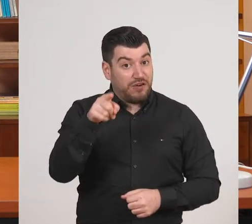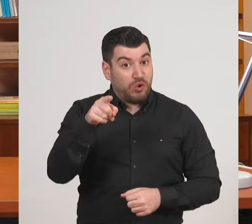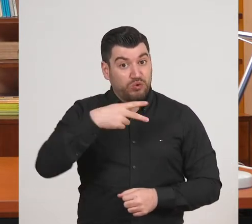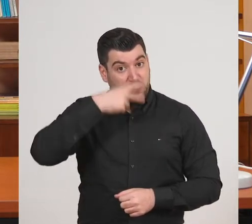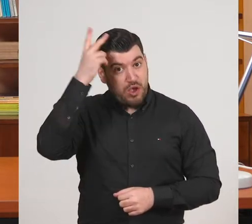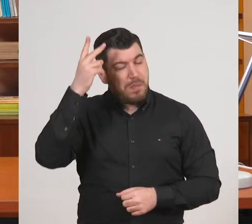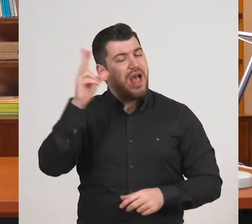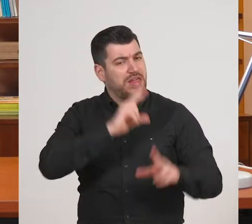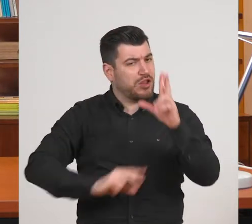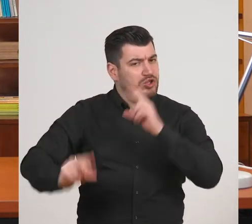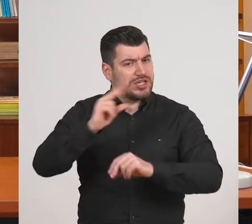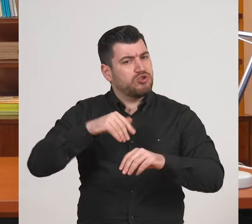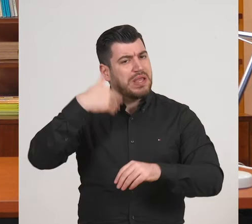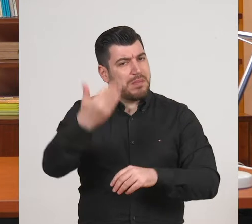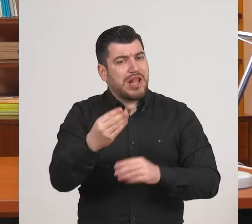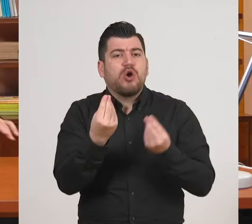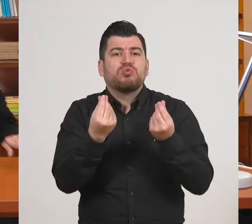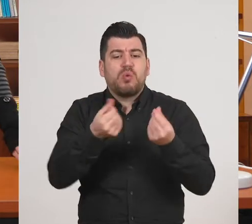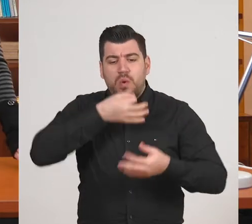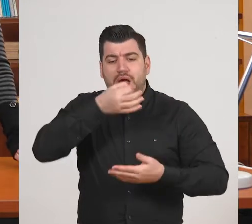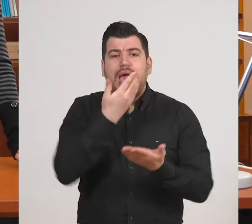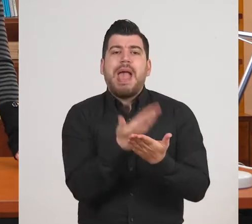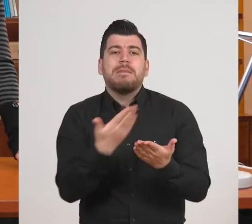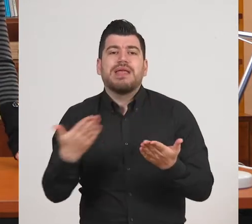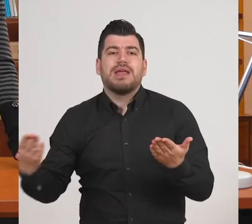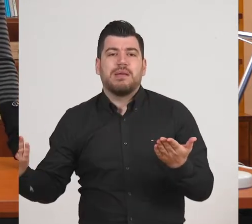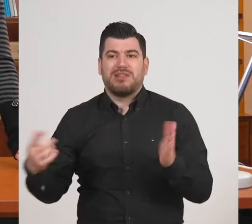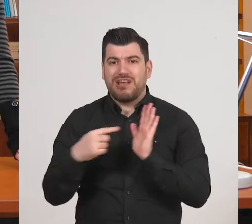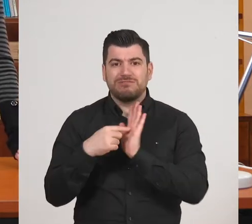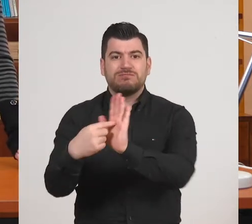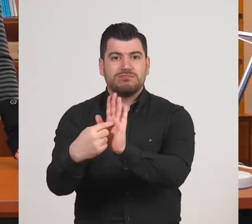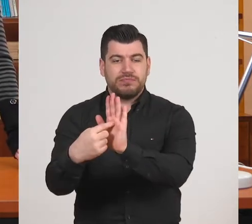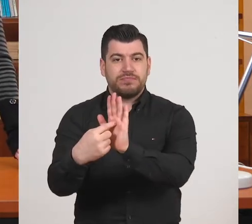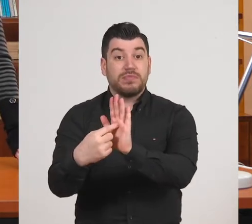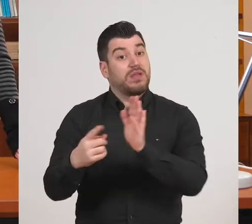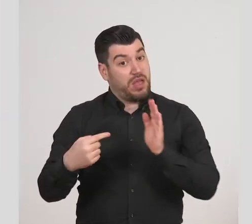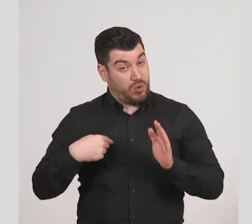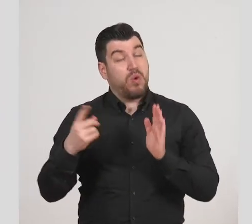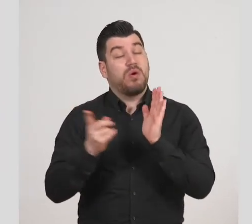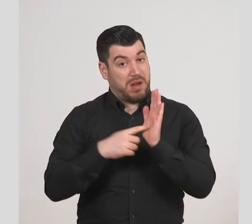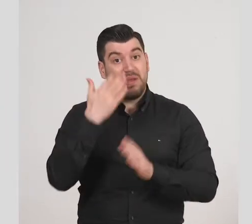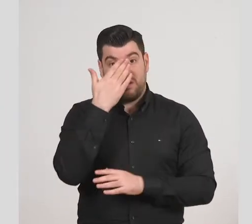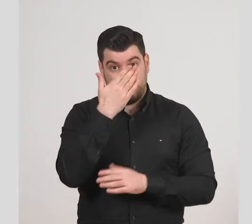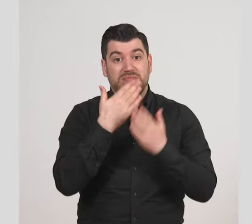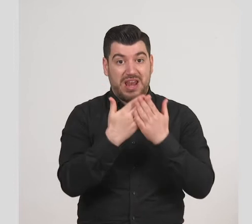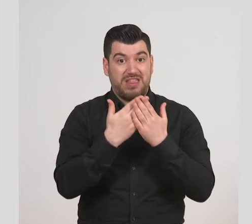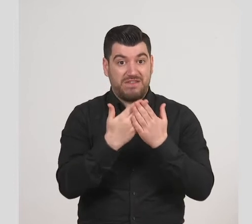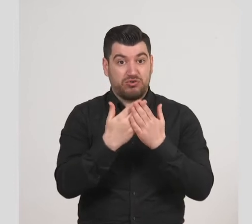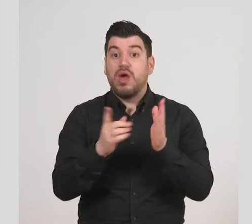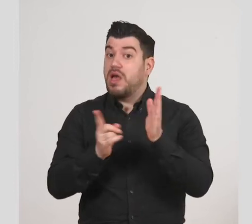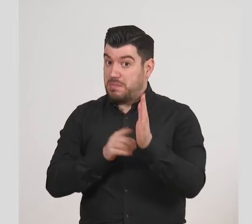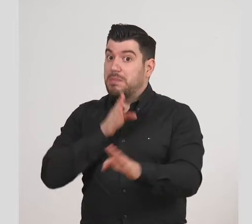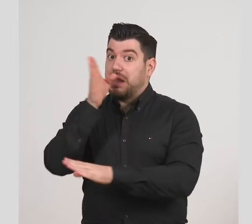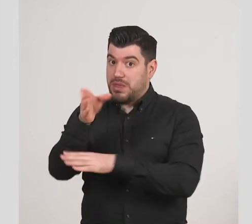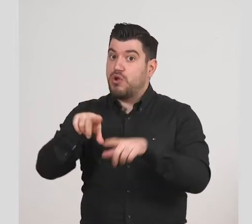συζητήσουμε και στον επιχειρηματολογικό μας λόγο. Πρέπει να διαβάζω. Πρέπει να πηγαίνω στο